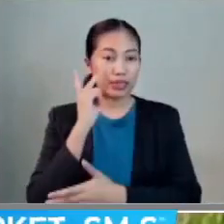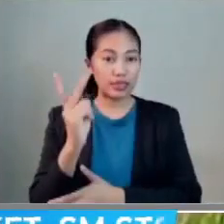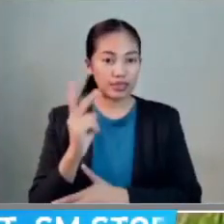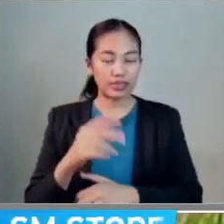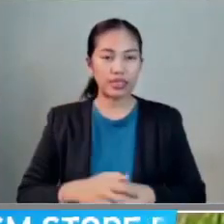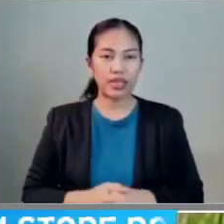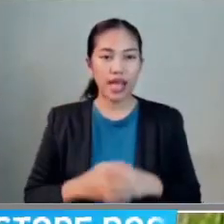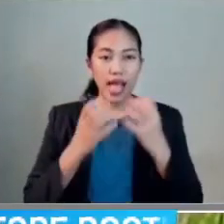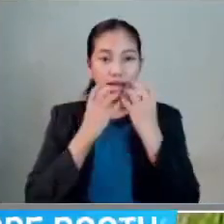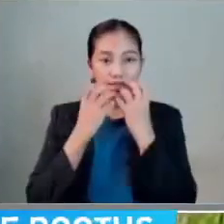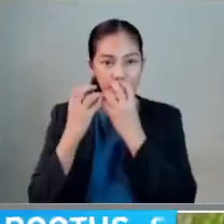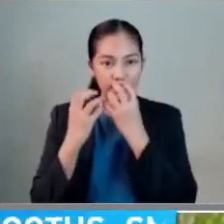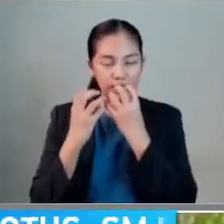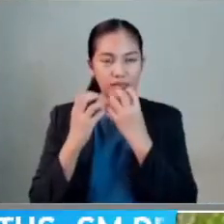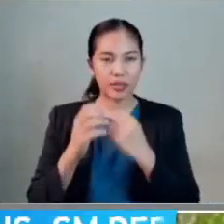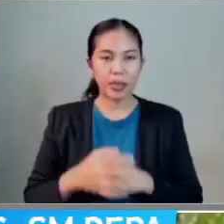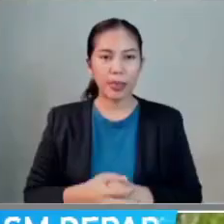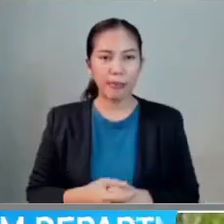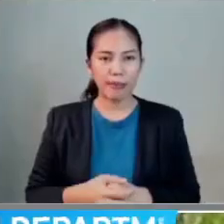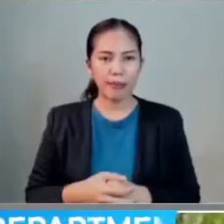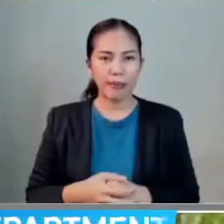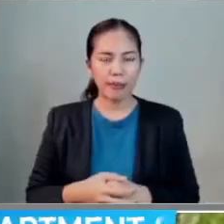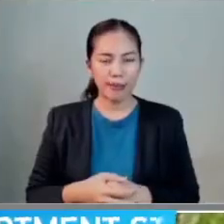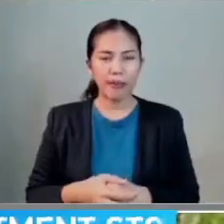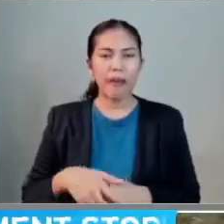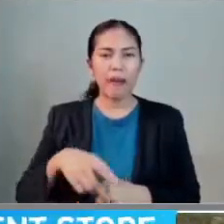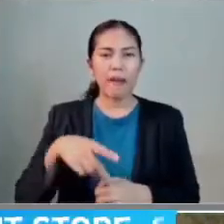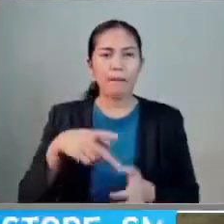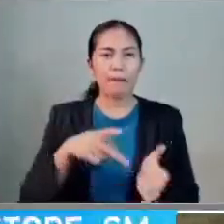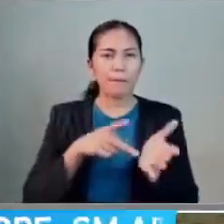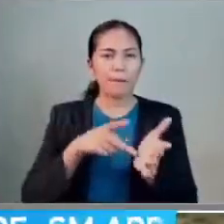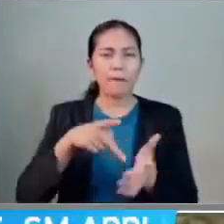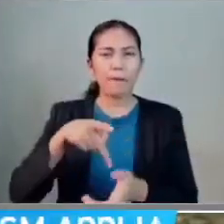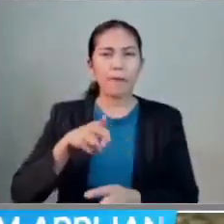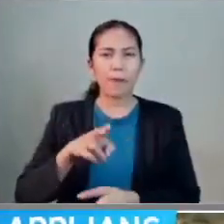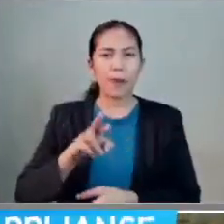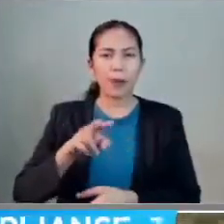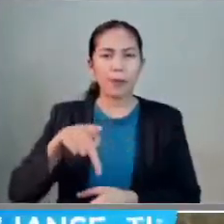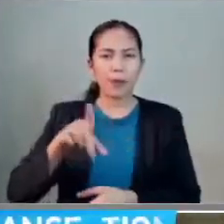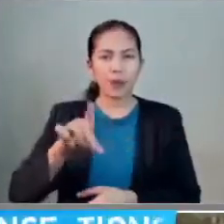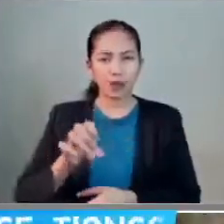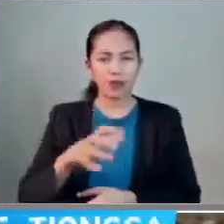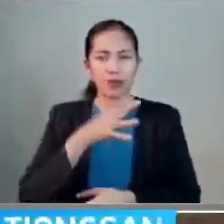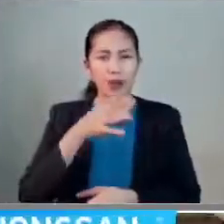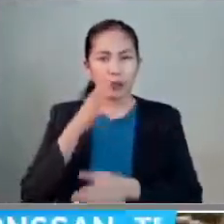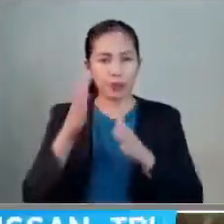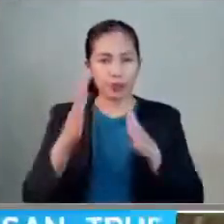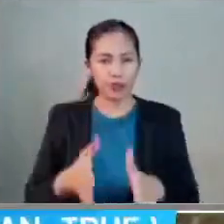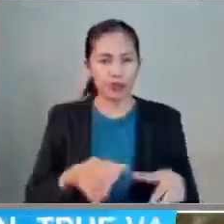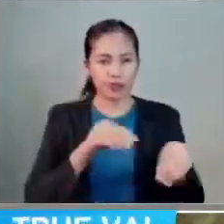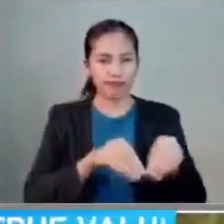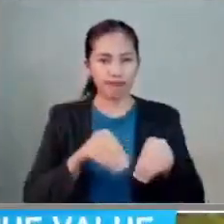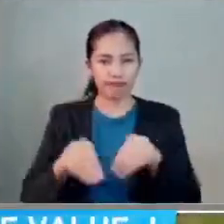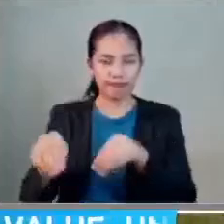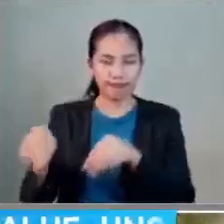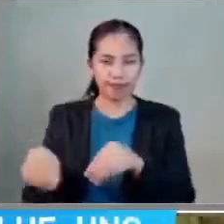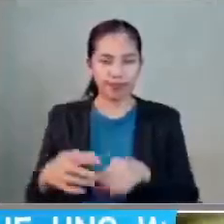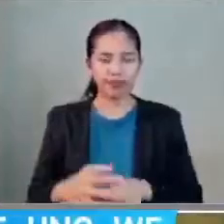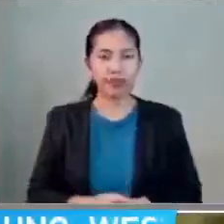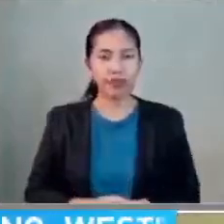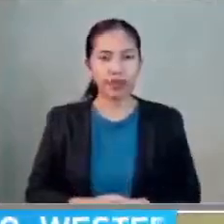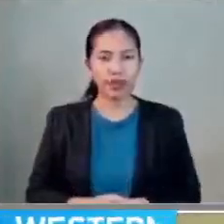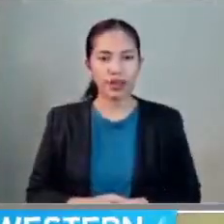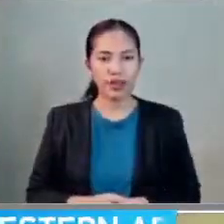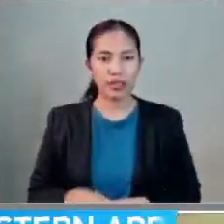Corn Morado F1, tanim ng mga magsasaka na miyembro ng Lumbayao Farmers Association. Ang puno, bunga at